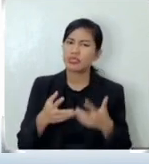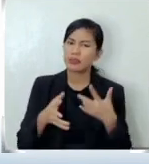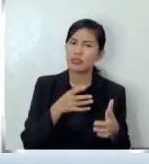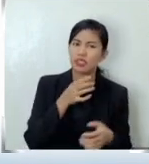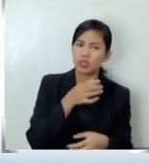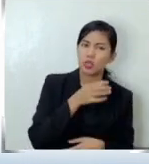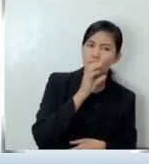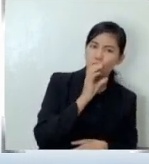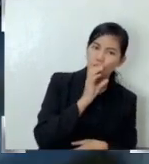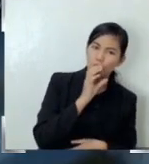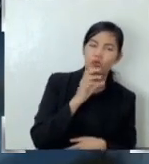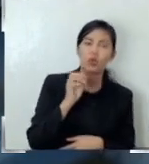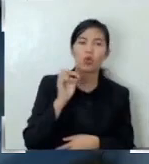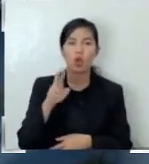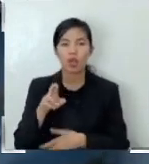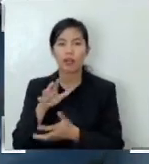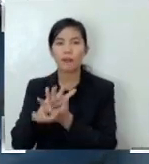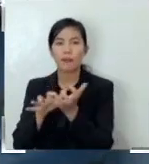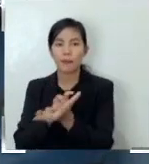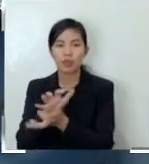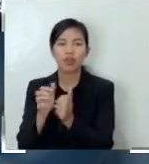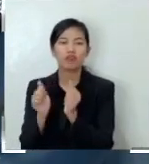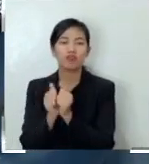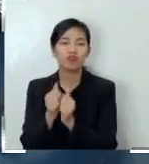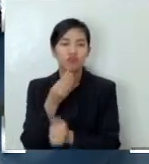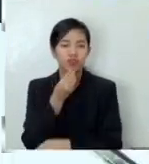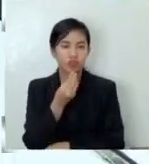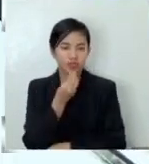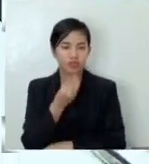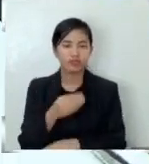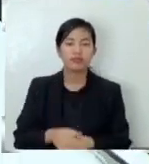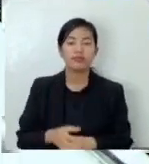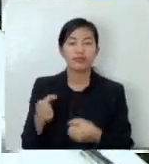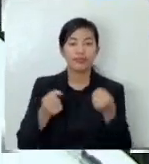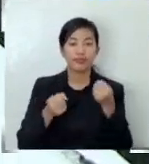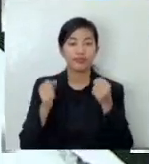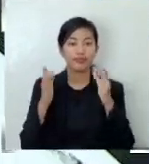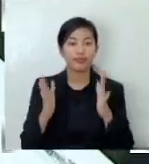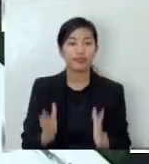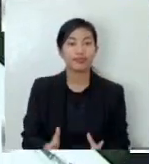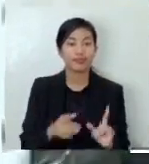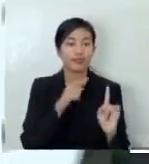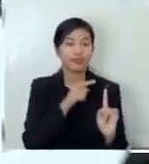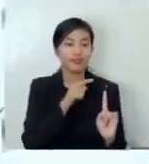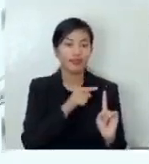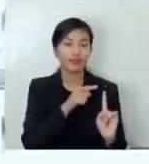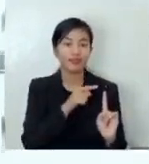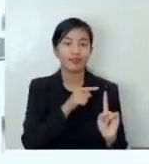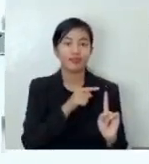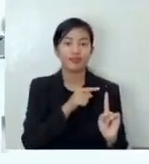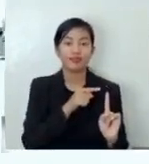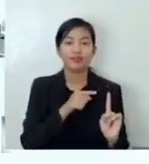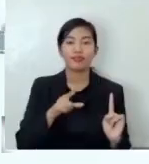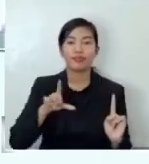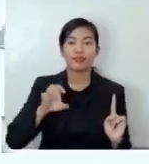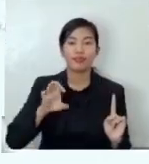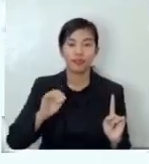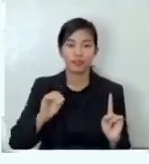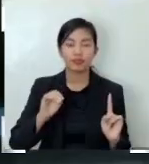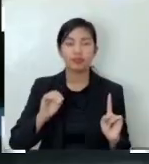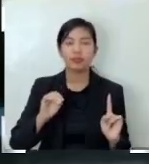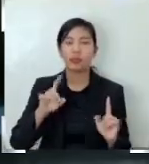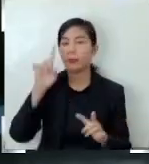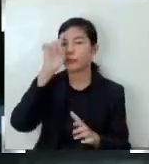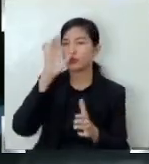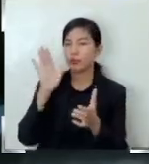taken separately. Ang driver at maintenance staff ng Barangay Santo Niño sa Marikina na si Leo, paniwalang malaking tulong